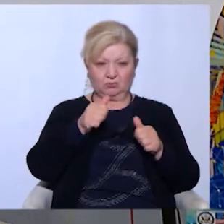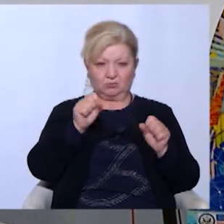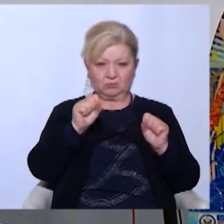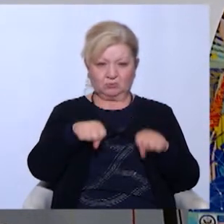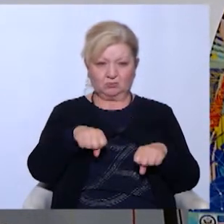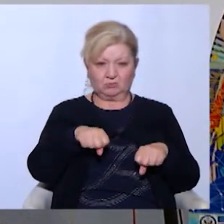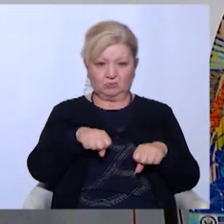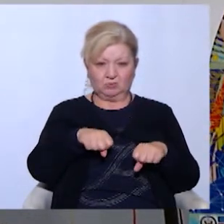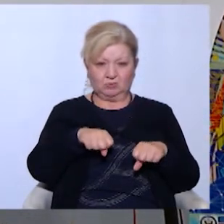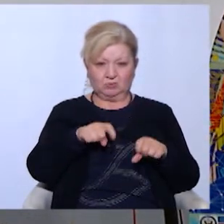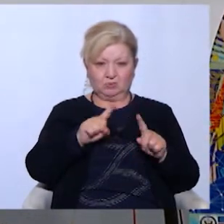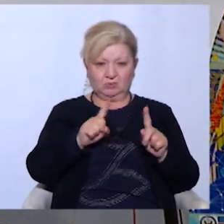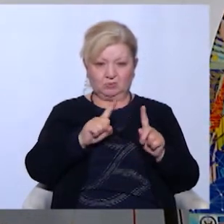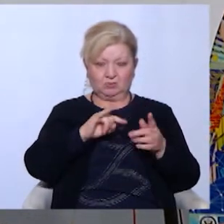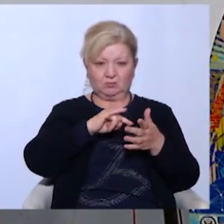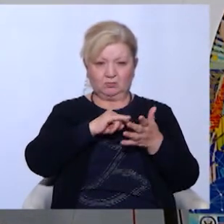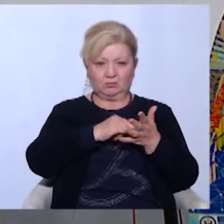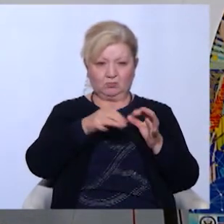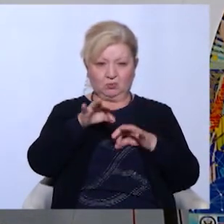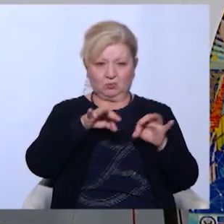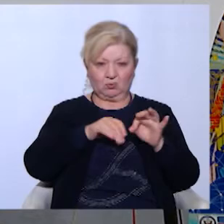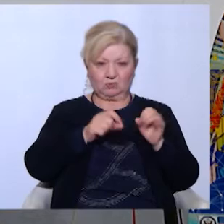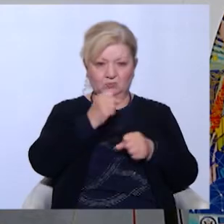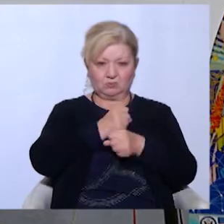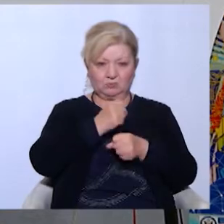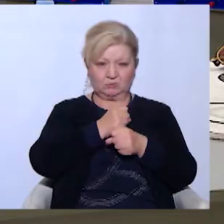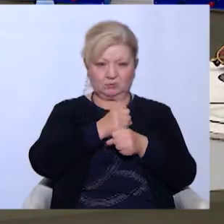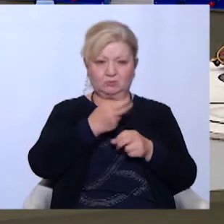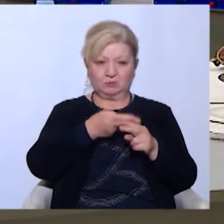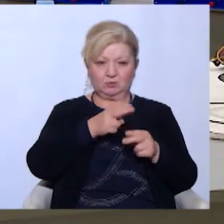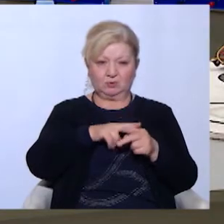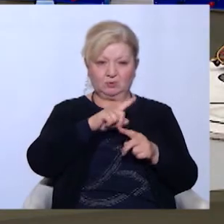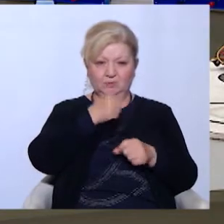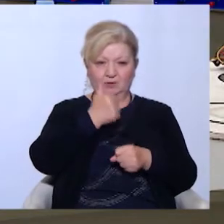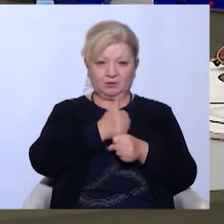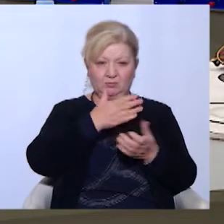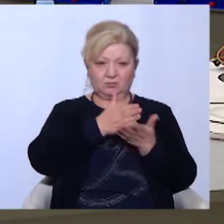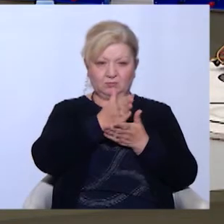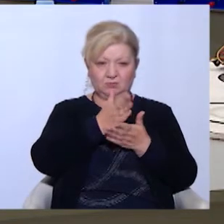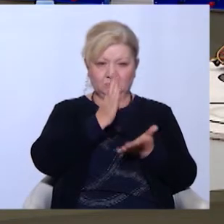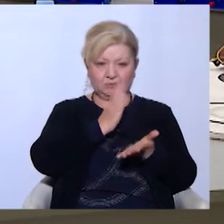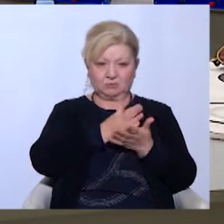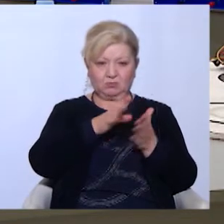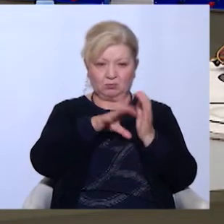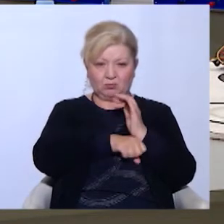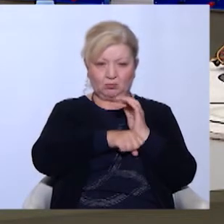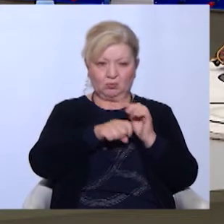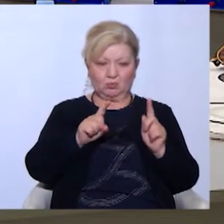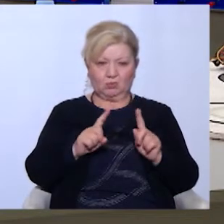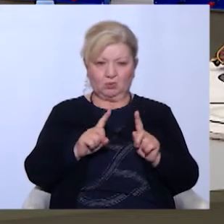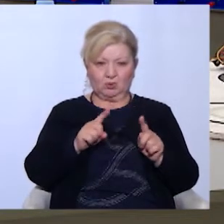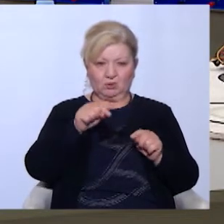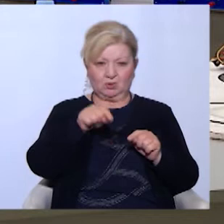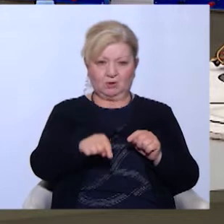თეორიულად, როგორ არის შესაძლებელი რაღაცა პროექტის შექმნა. ანუ ერთ-ერთი მთავარი მიზანი საბოლოოდ